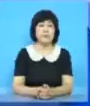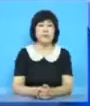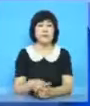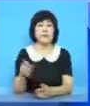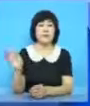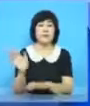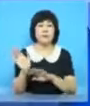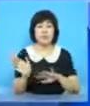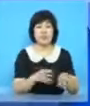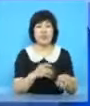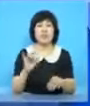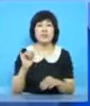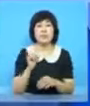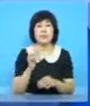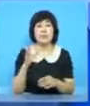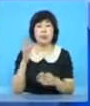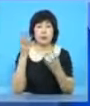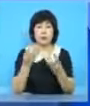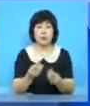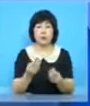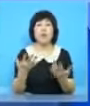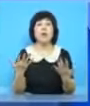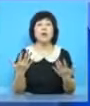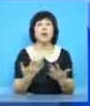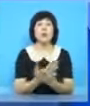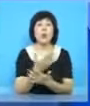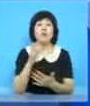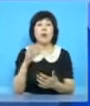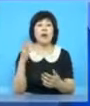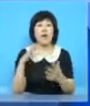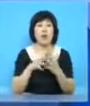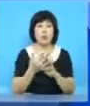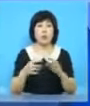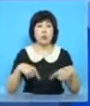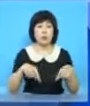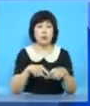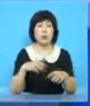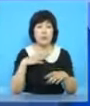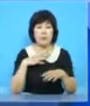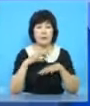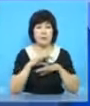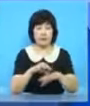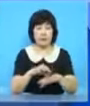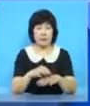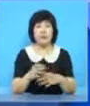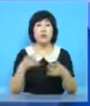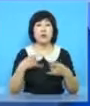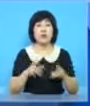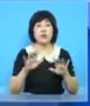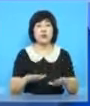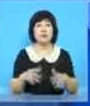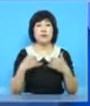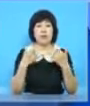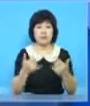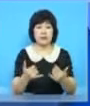Өткен сенбі күні тұңғыш президент атындағы орталық саябақта новый ауылдық округінің күндері өтті. Туған жерім нұрлы елім акциясы аясында